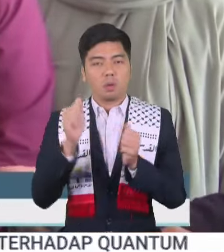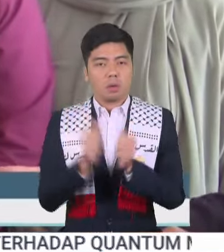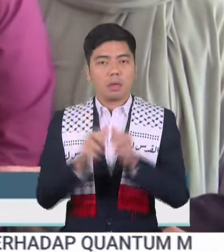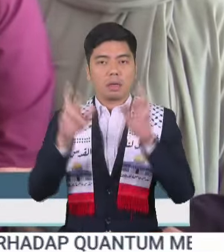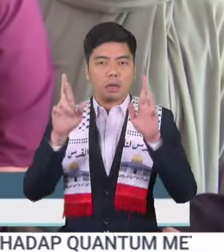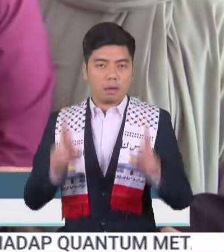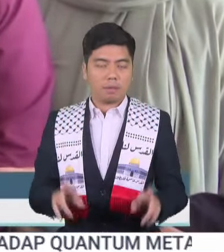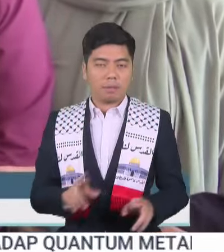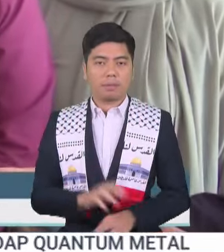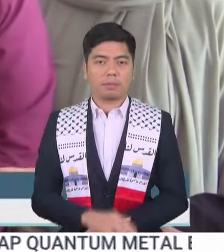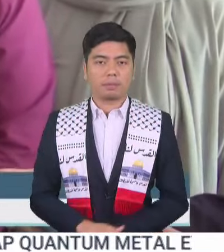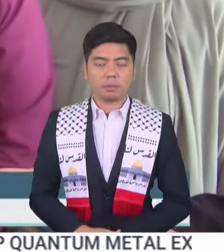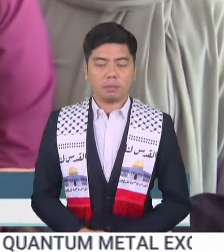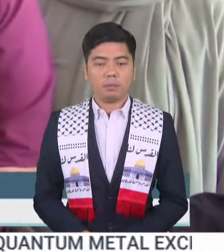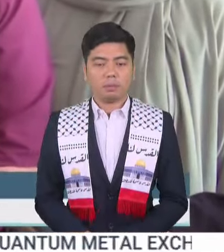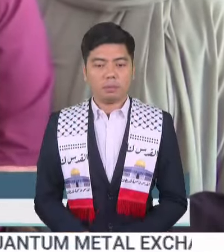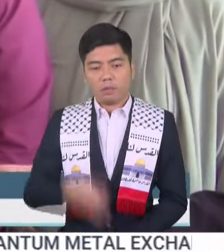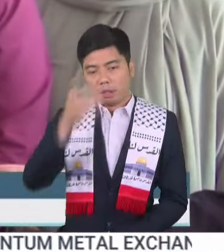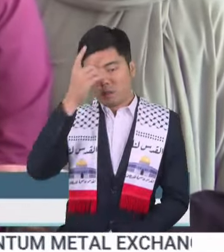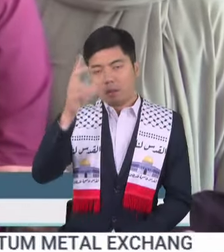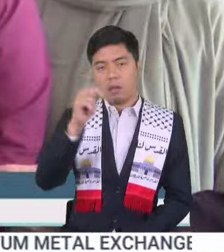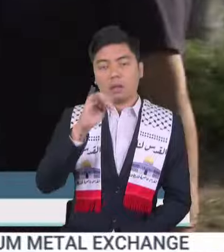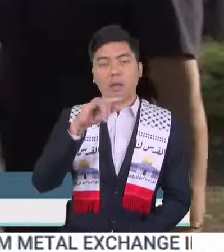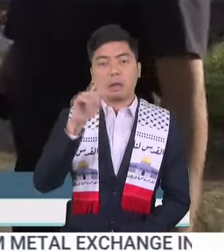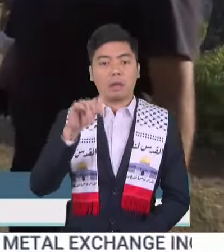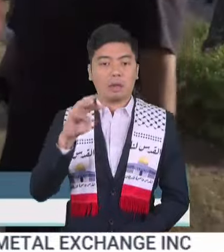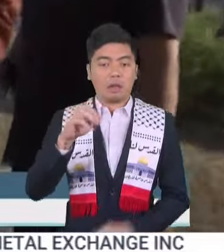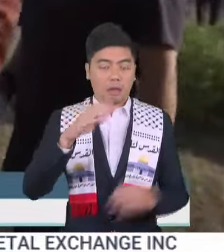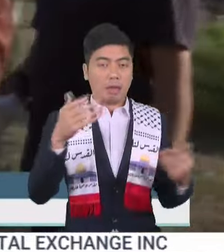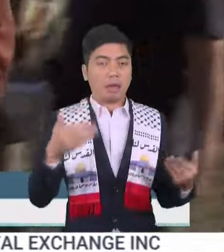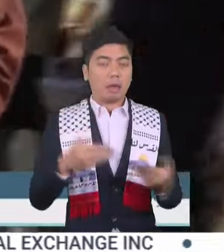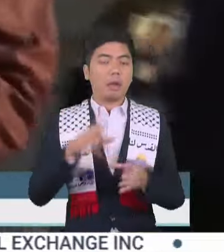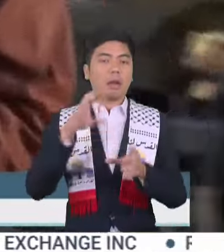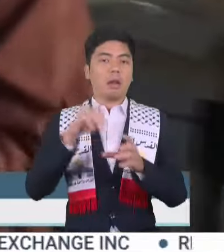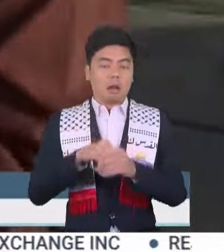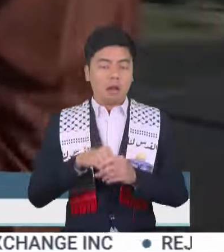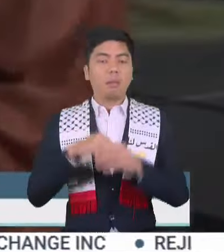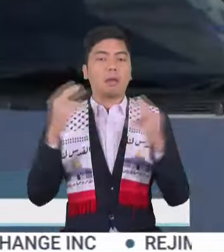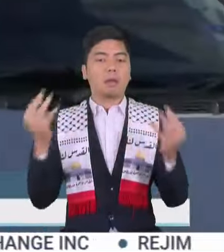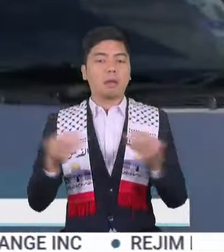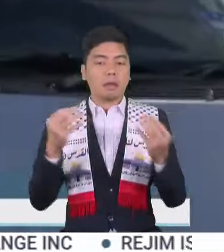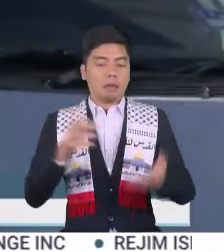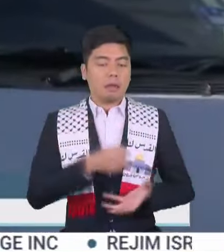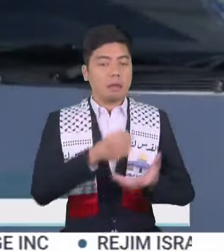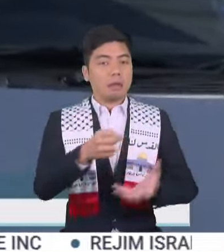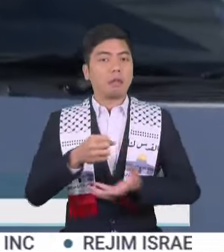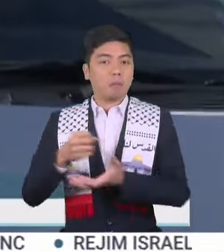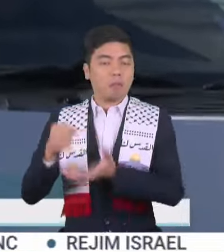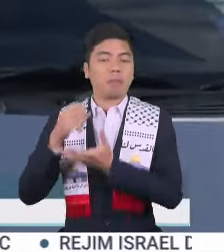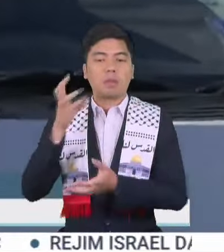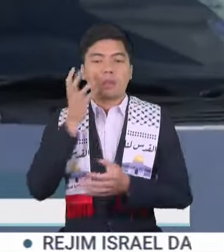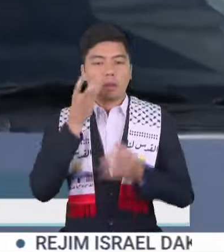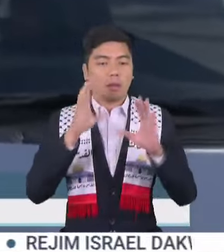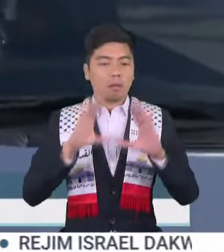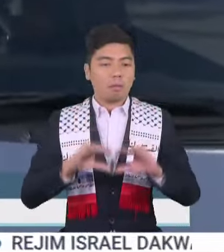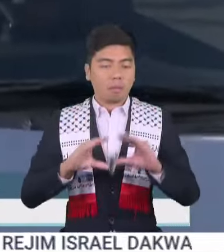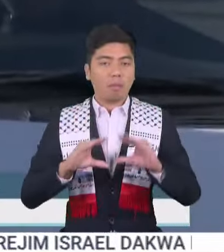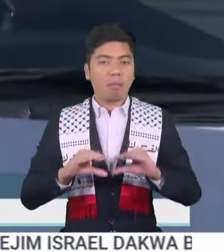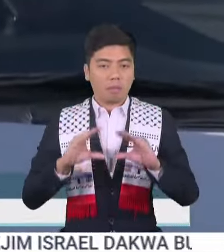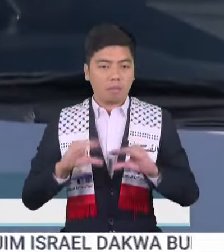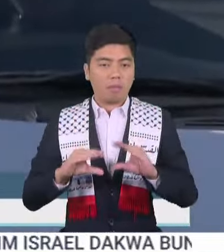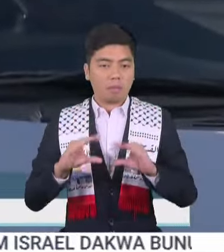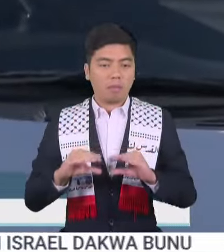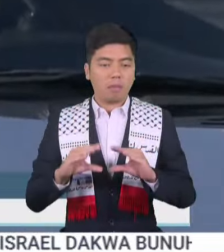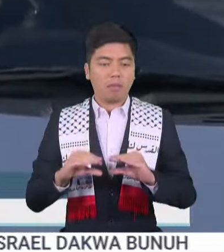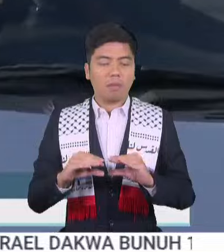yang memerlukan. Datuk Nizam ditemui media selepas agihan 1,000 pek bubur lambuk anjuran Pekema dan Syarikat